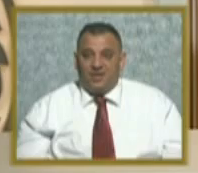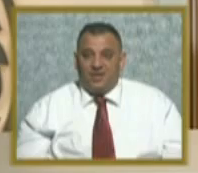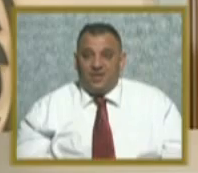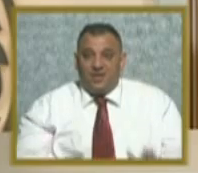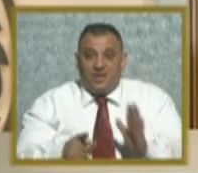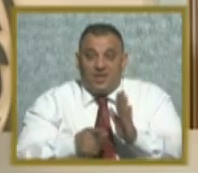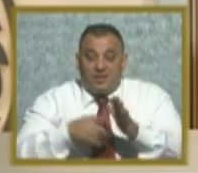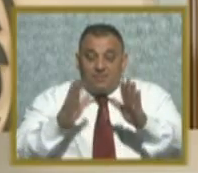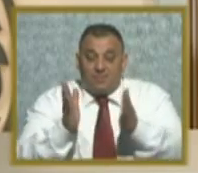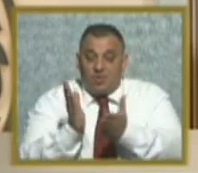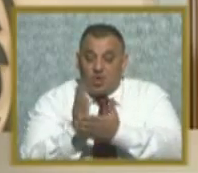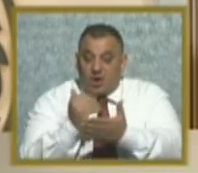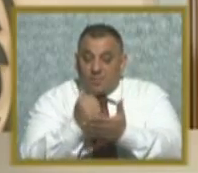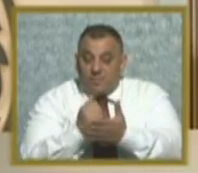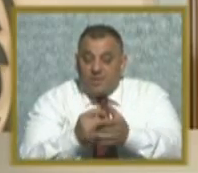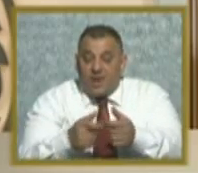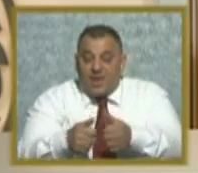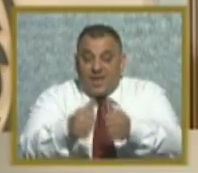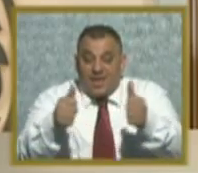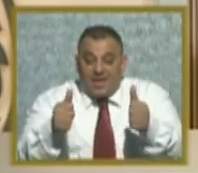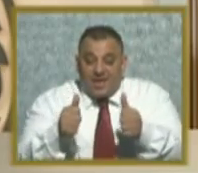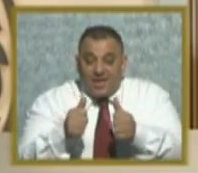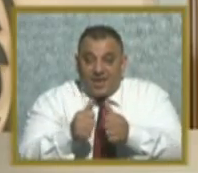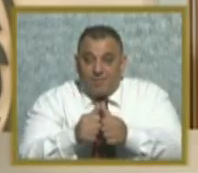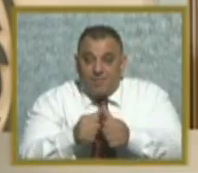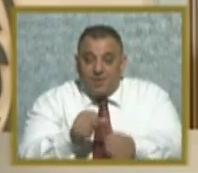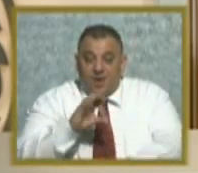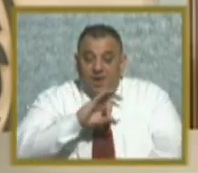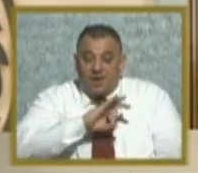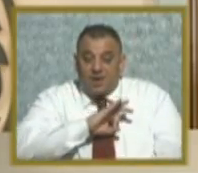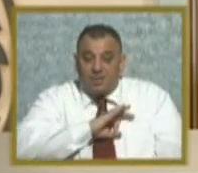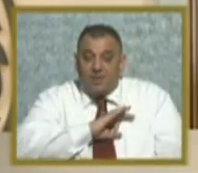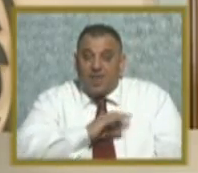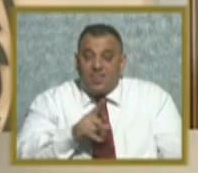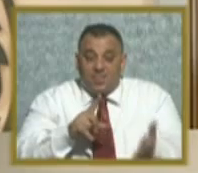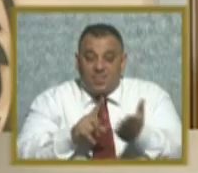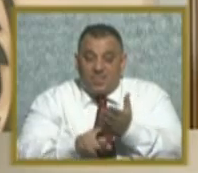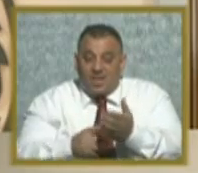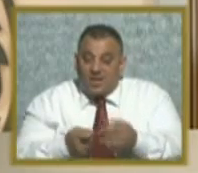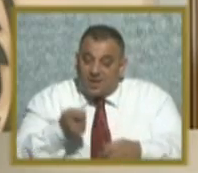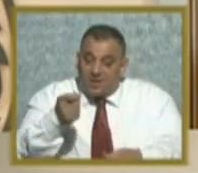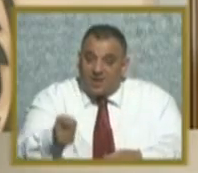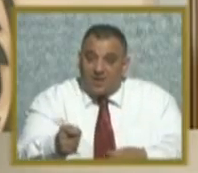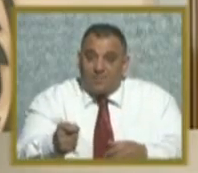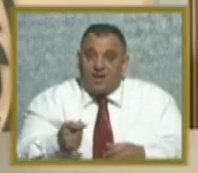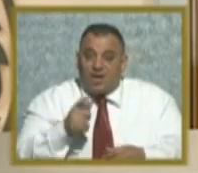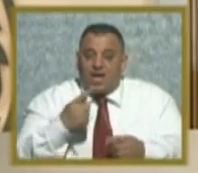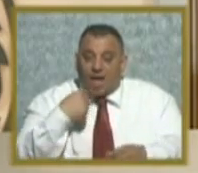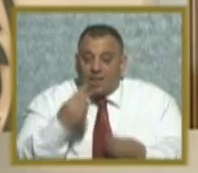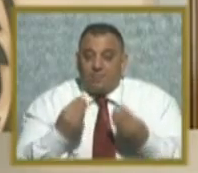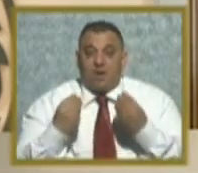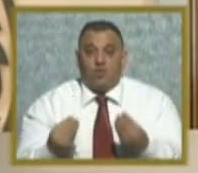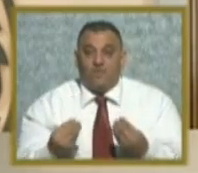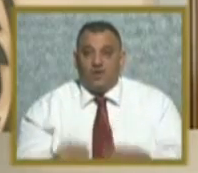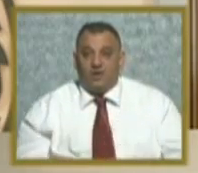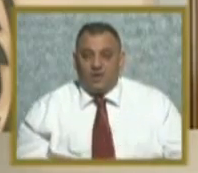وإذا حضر القسمة أولو القربى واليتامى والمساكين فارزقوهم منه واكسوهم وقولوا لهم قولا معروف.